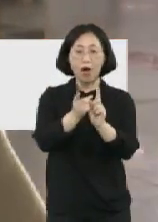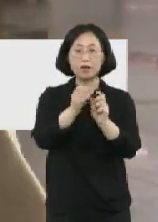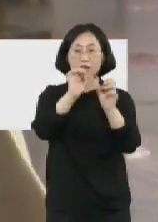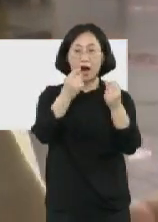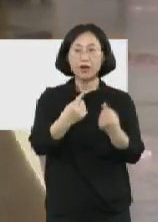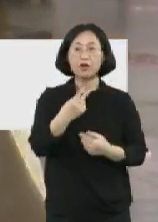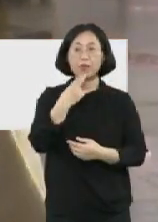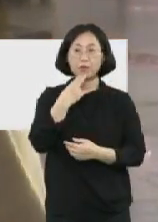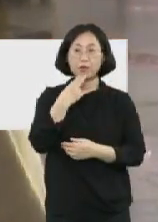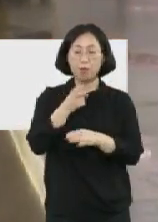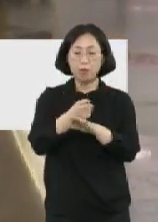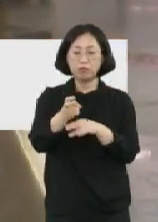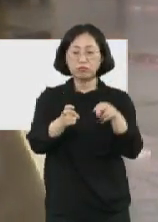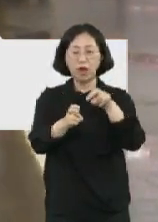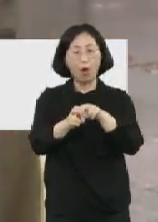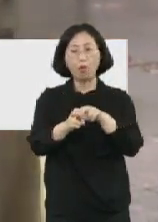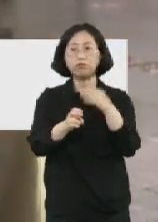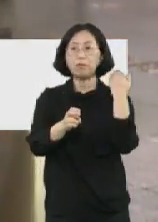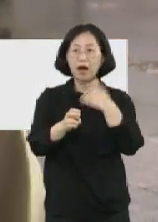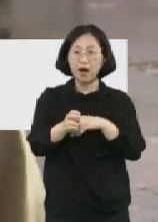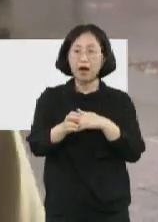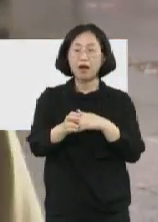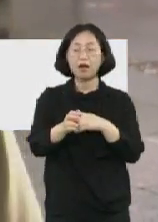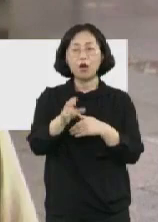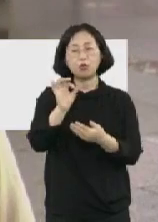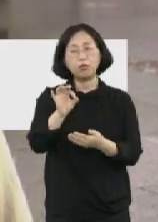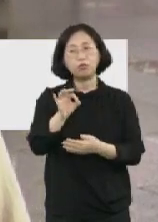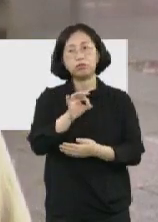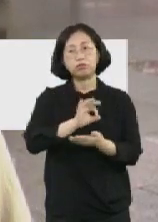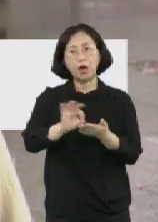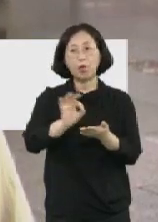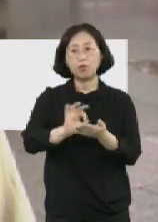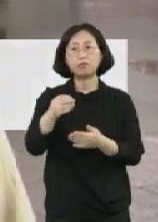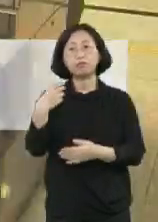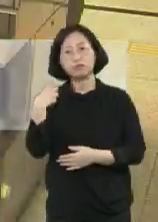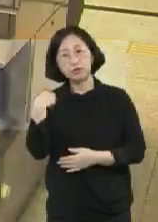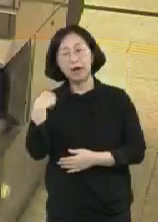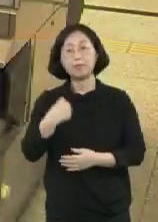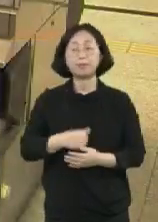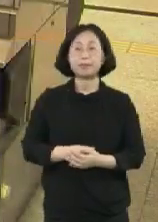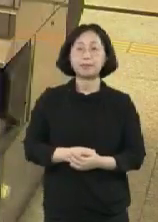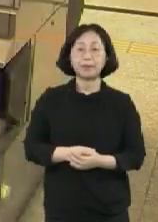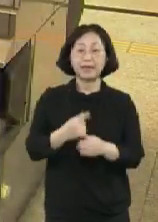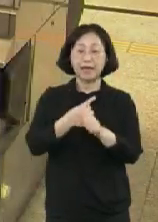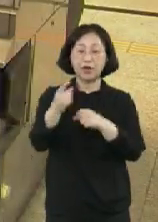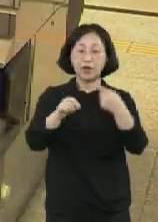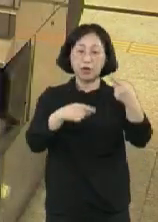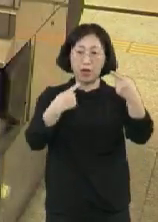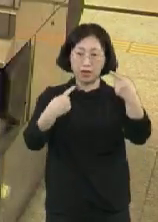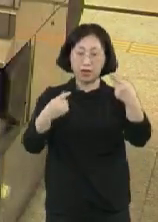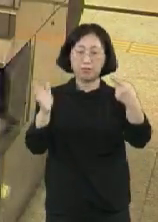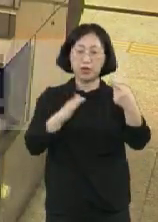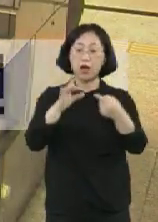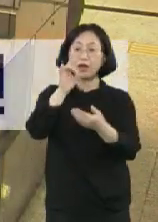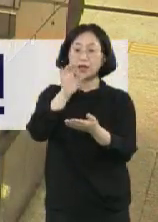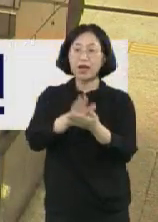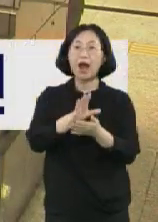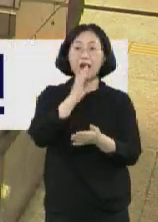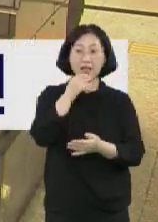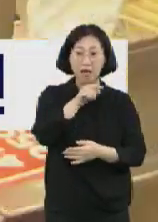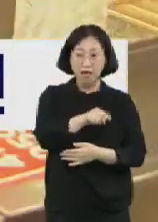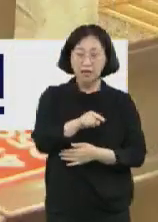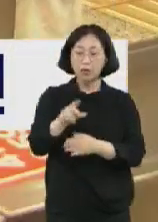버스를 타려고 해도 거기서도 환승이 또 안 되니까 비용적인 부분이 좀 불편하죠. 내년 1월 1일부터는 천안과